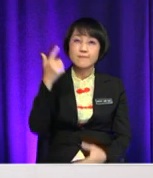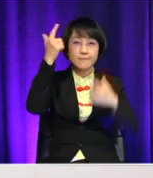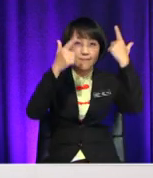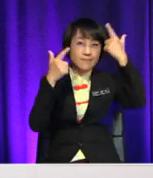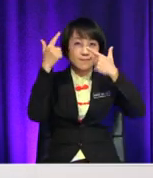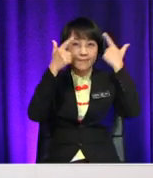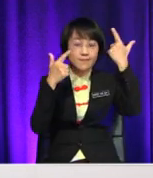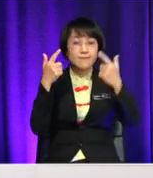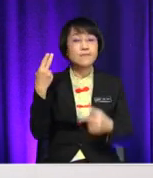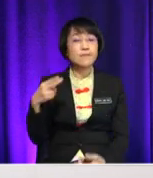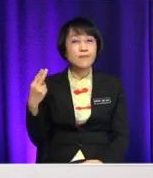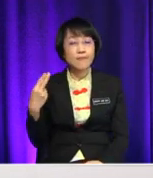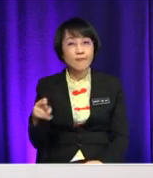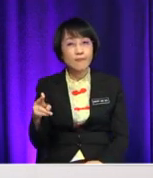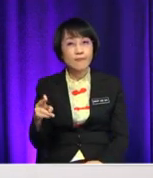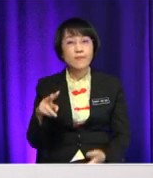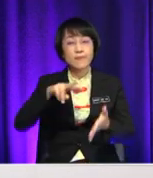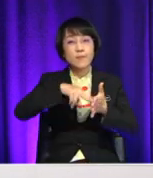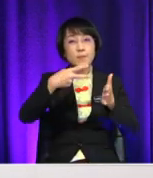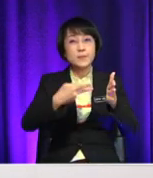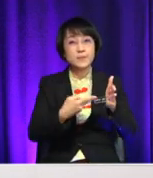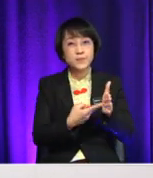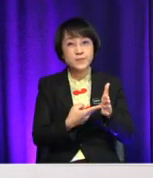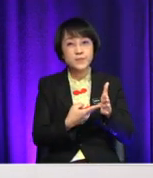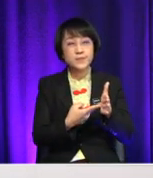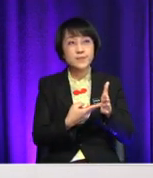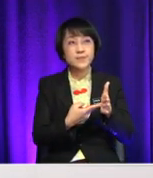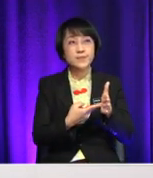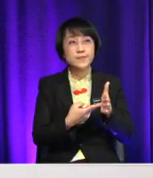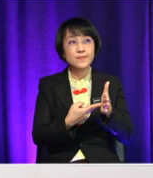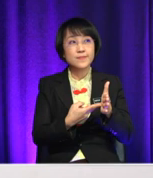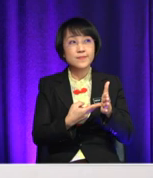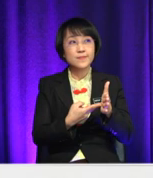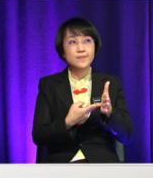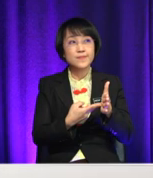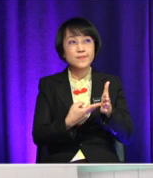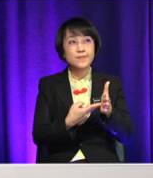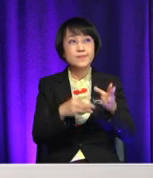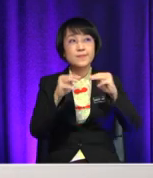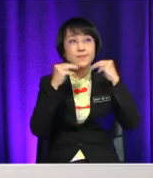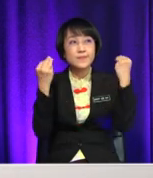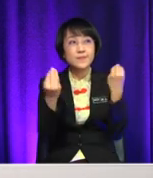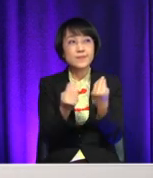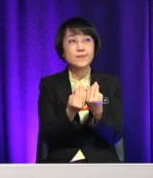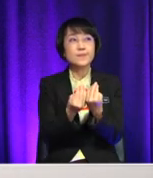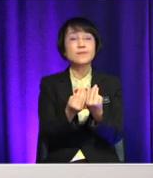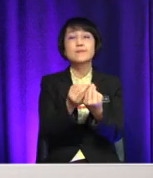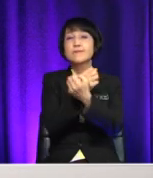hijau ini dimaksudkan sebagai masyarakat yang